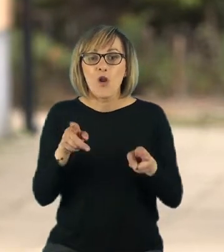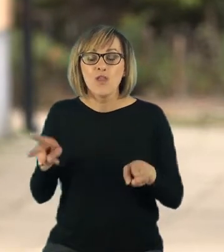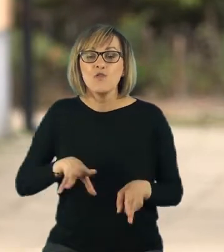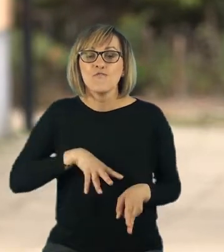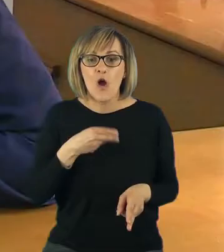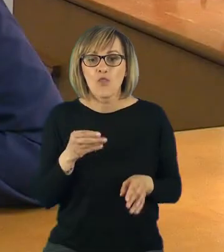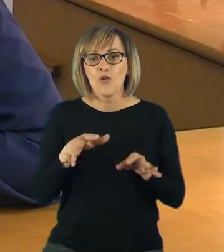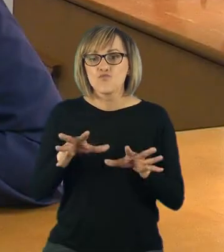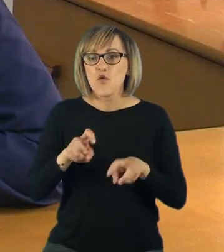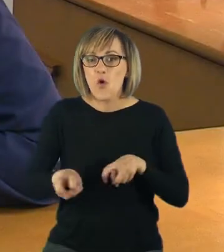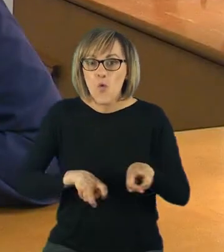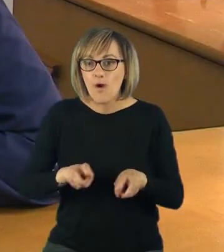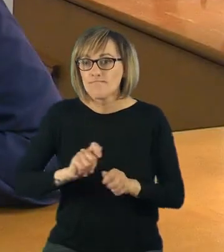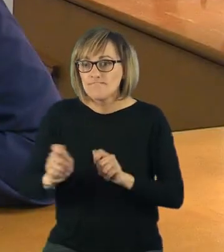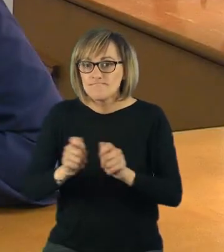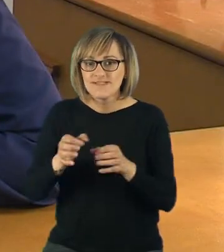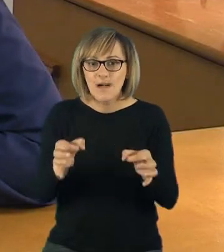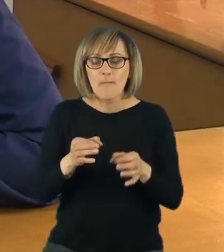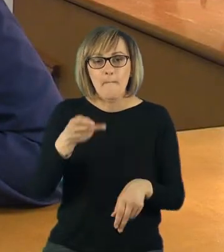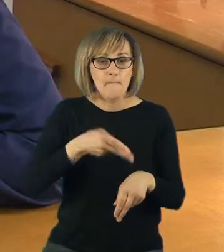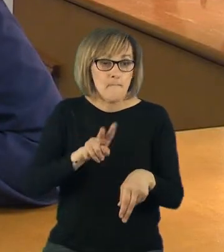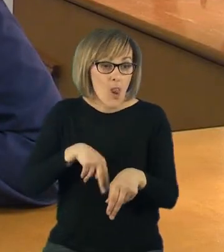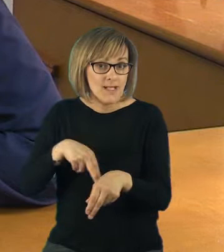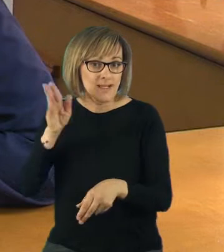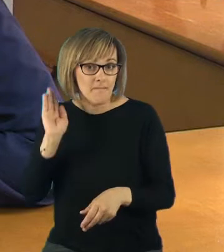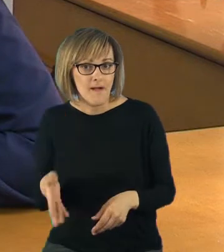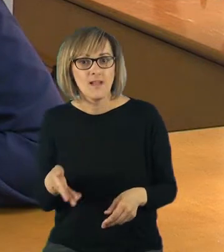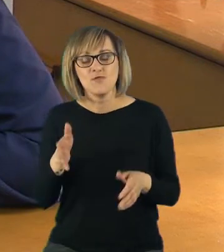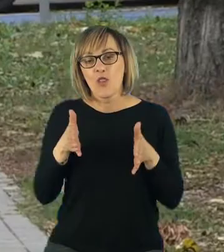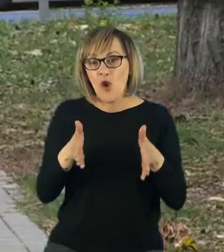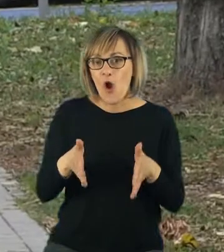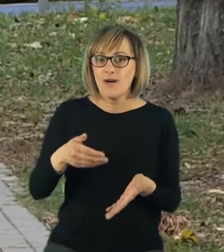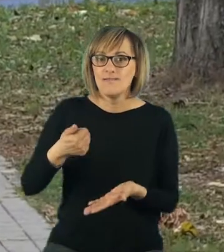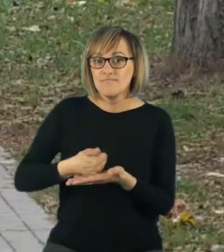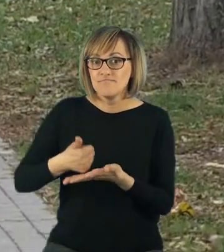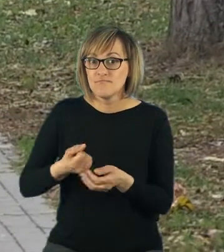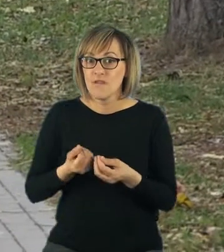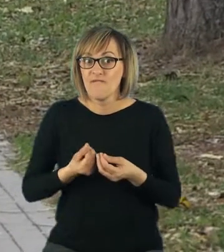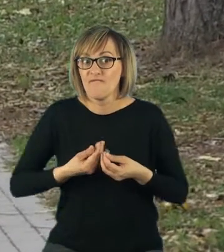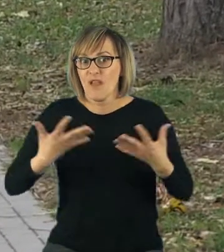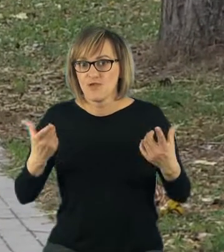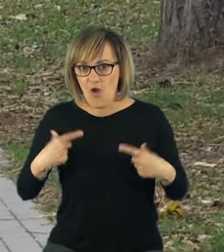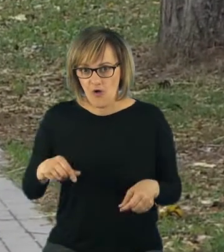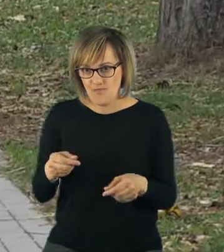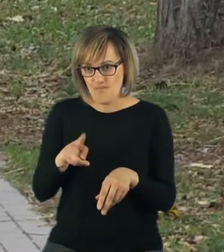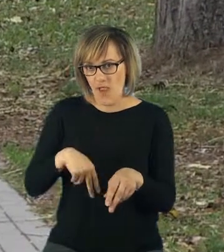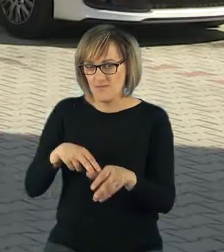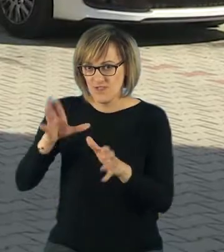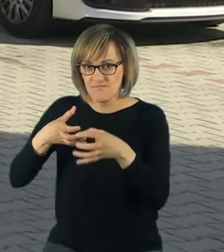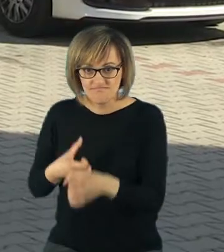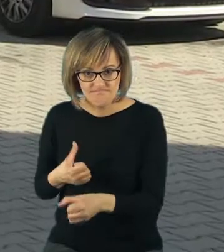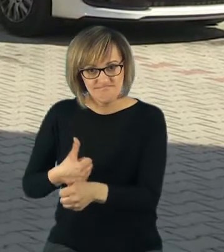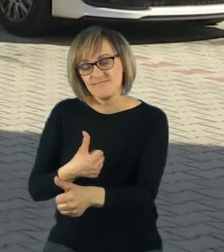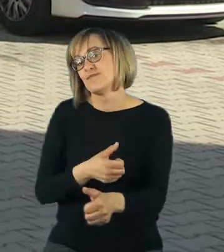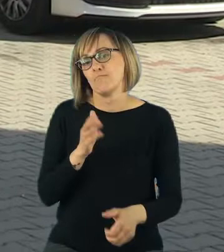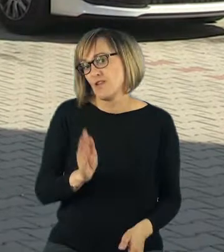również wzmożonego ruchu na drodze. Policjanci będą na drogach w znacznej ilości, w zwiększonych ilościach sił. Nasilenie ruchu na